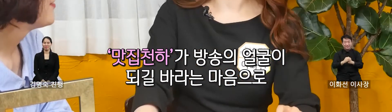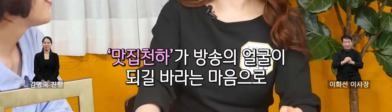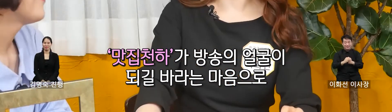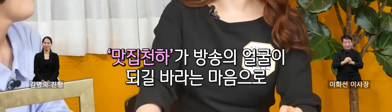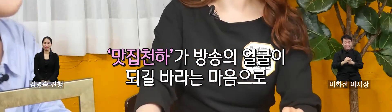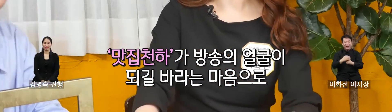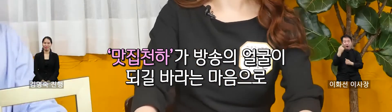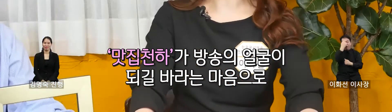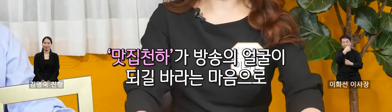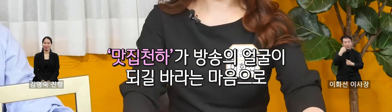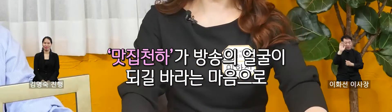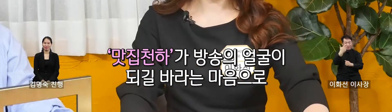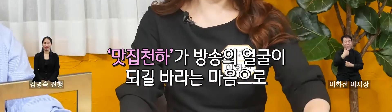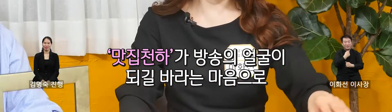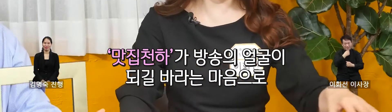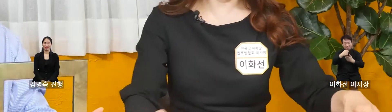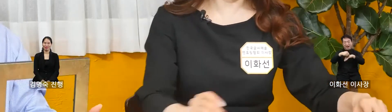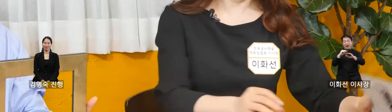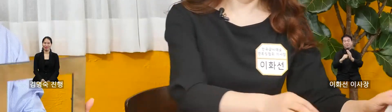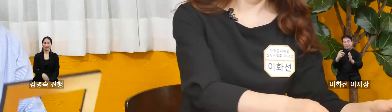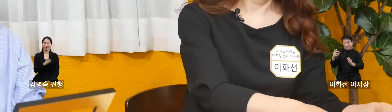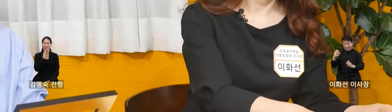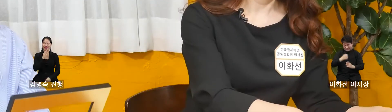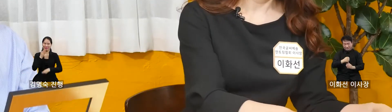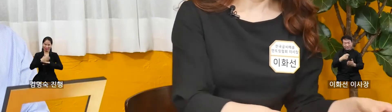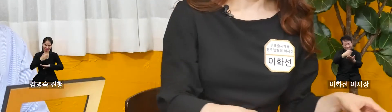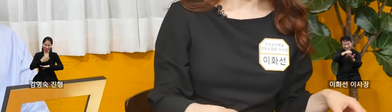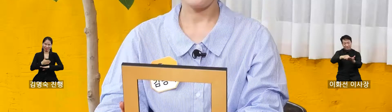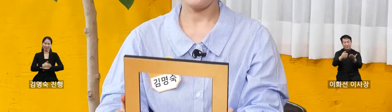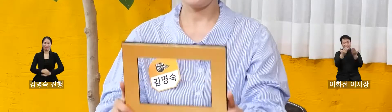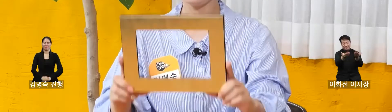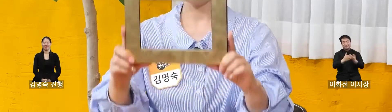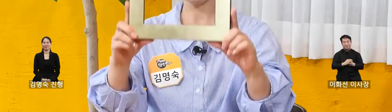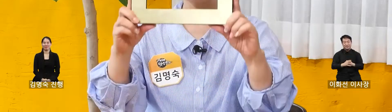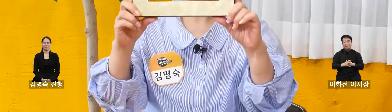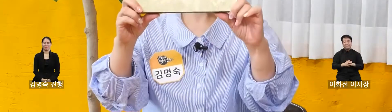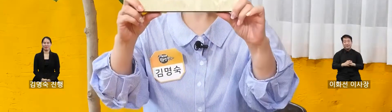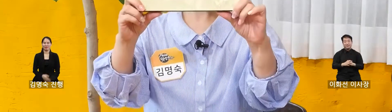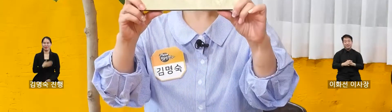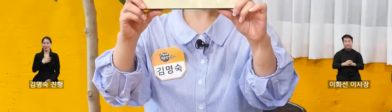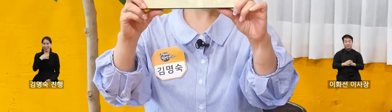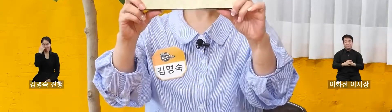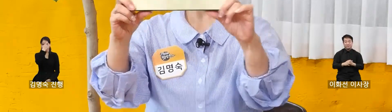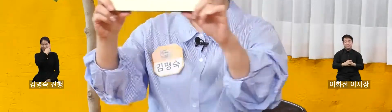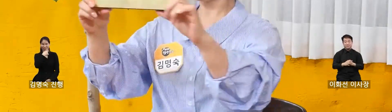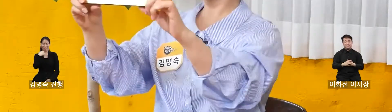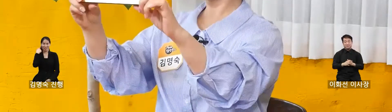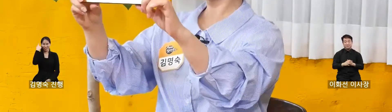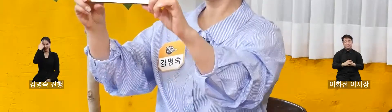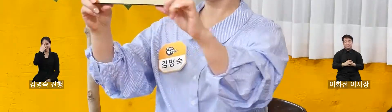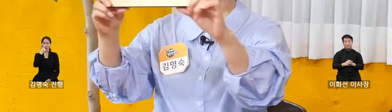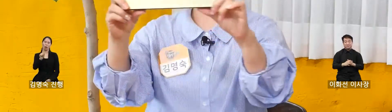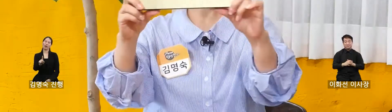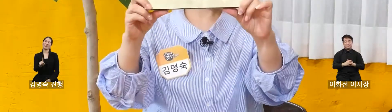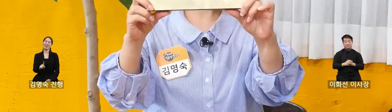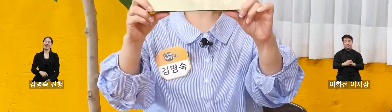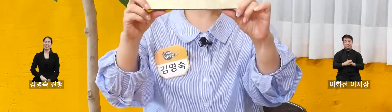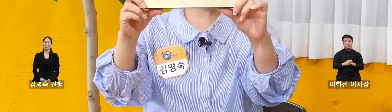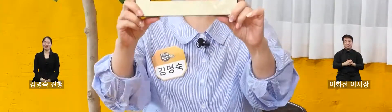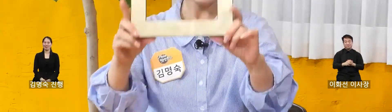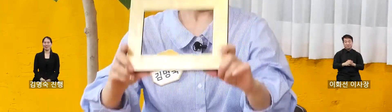그런 얼굴이 되기를 또 바라는 마음으로 감사합니다. 아, 제 얼굴 아, 제 얼굴 어때요?